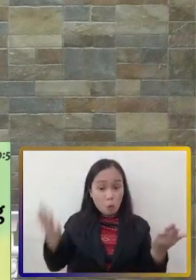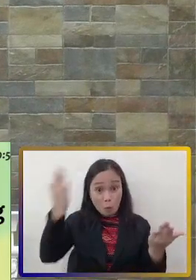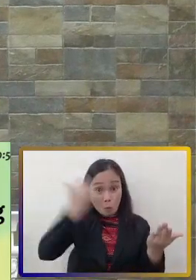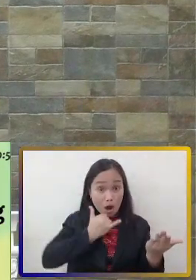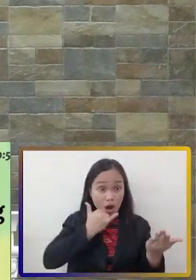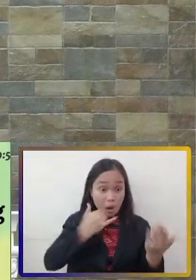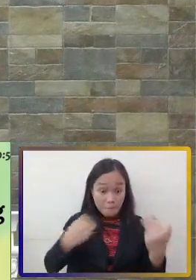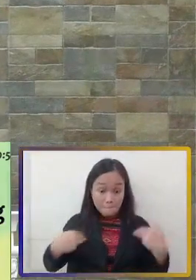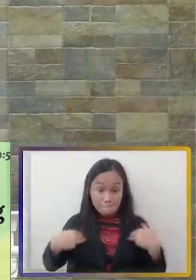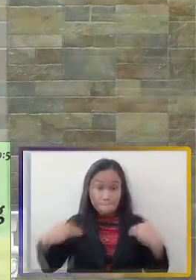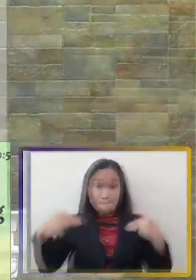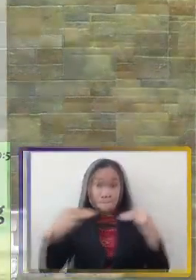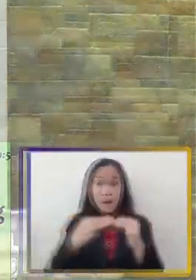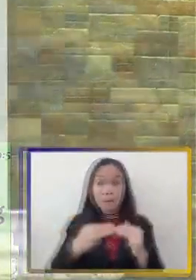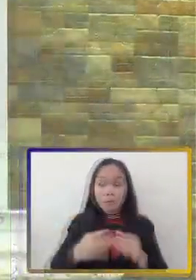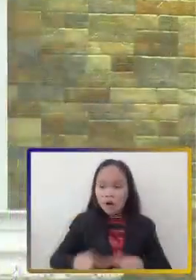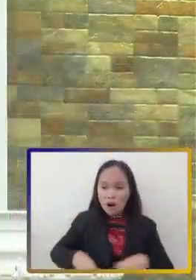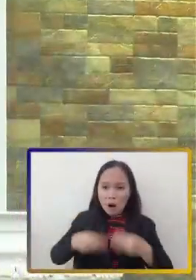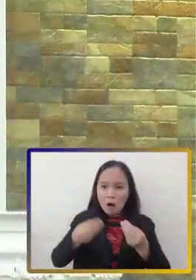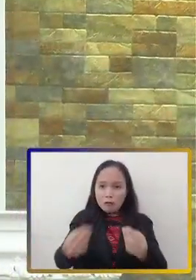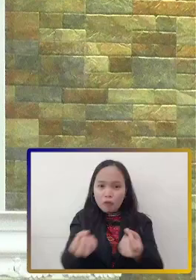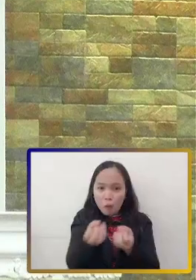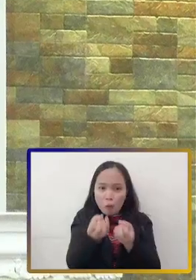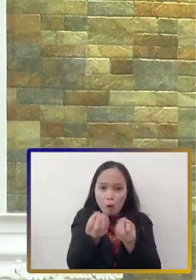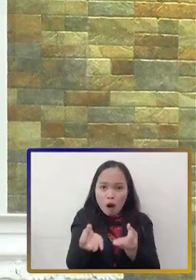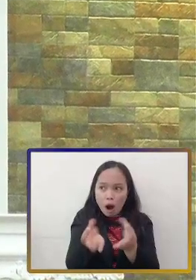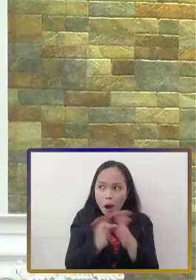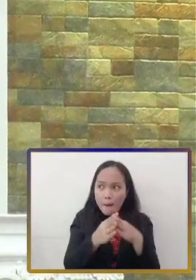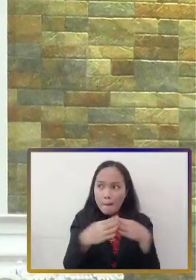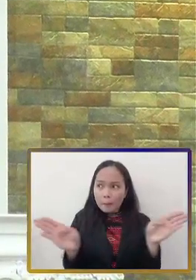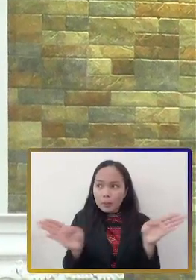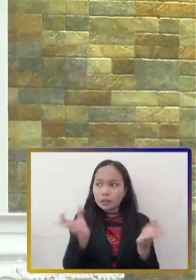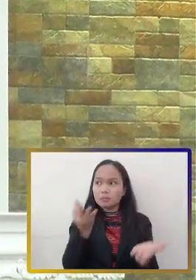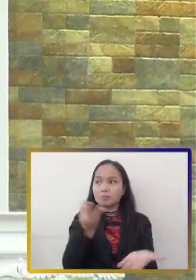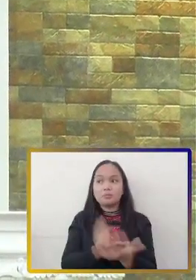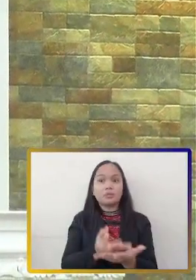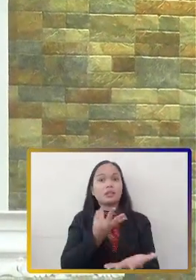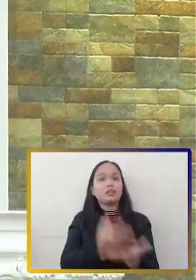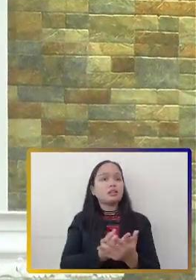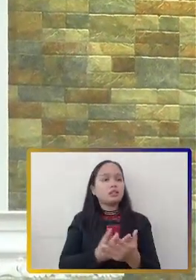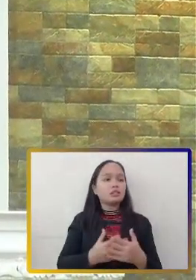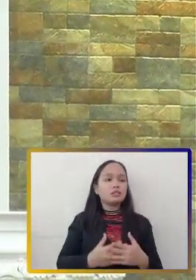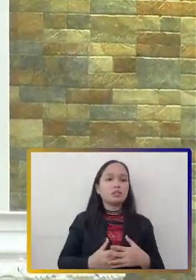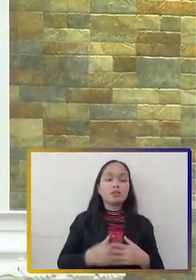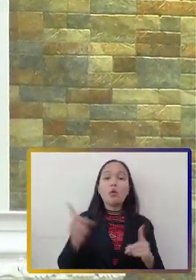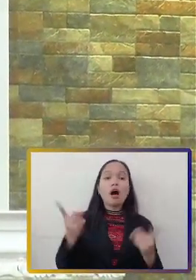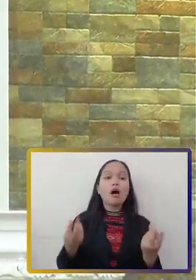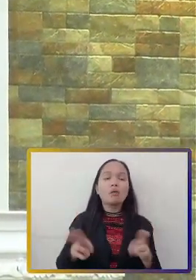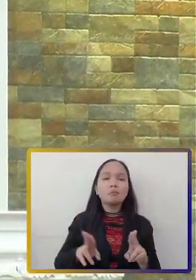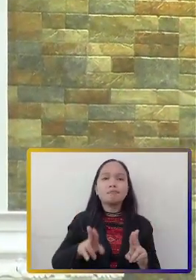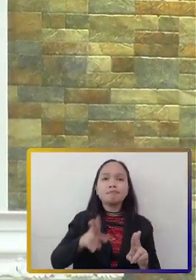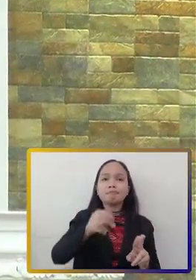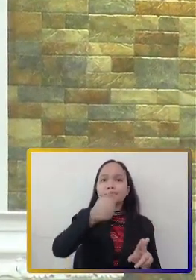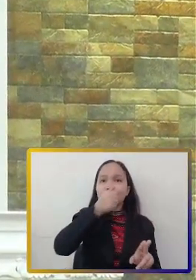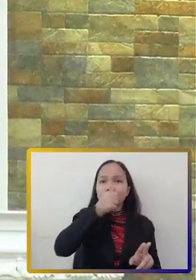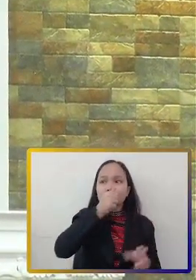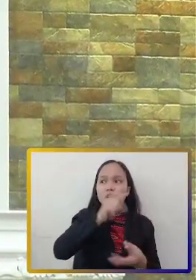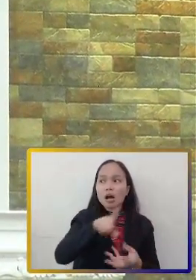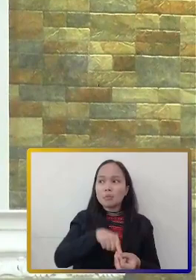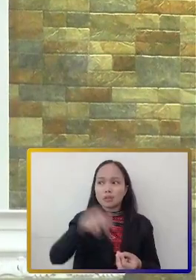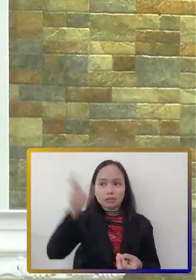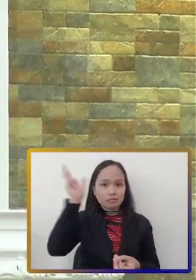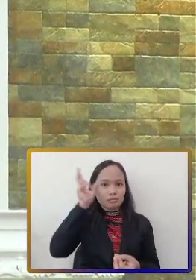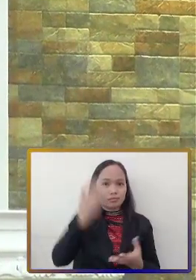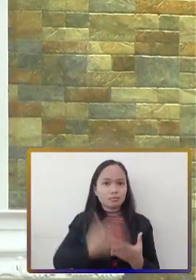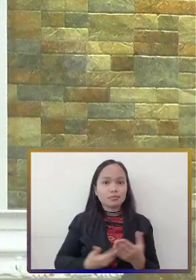giving a lot, big amount of money in spite sa kanyang kasalanan ng immorality. In other